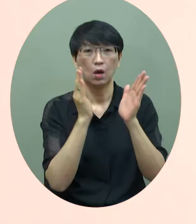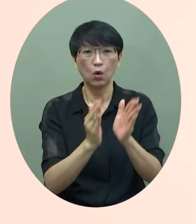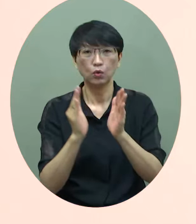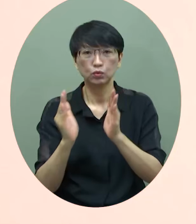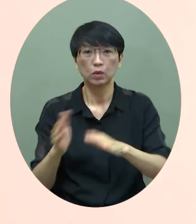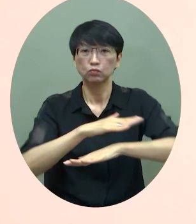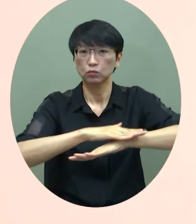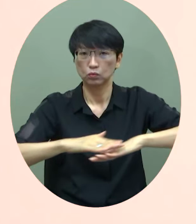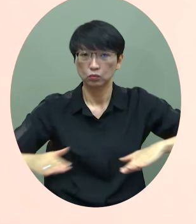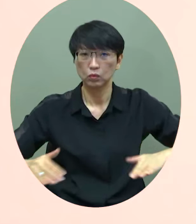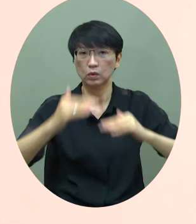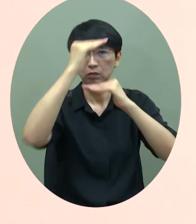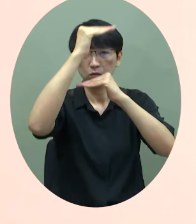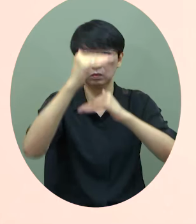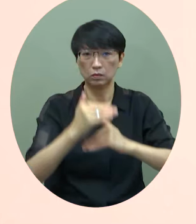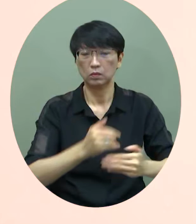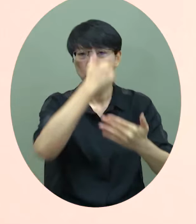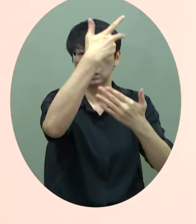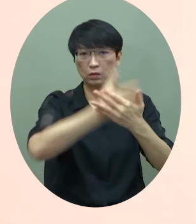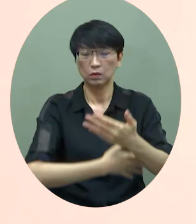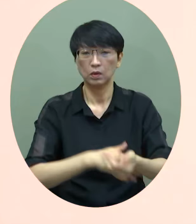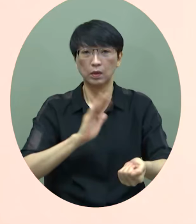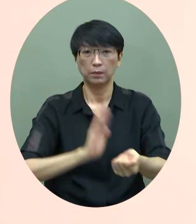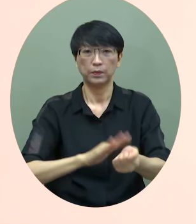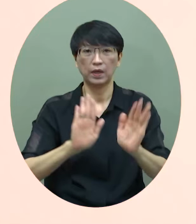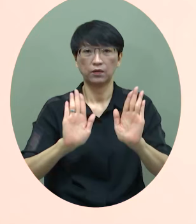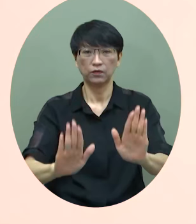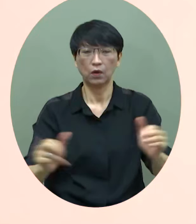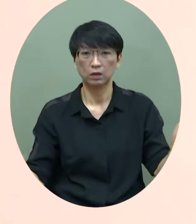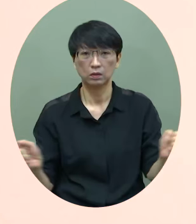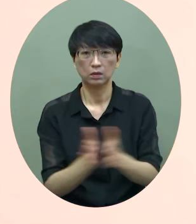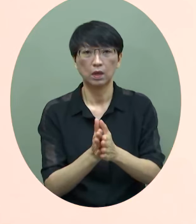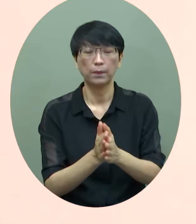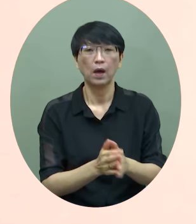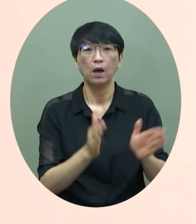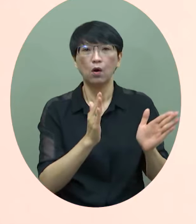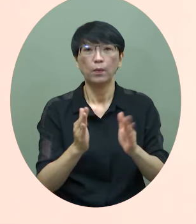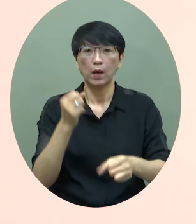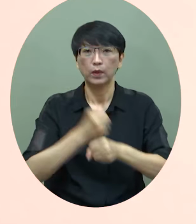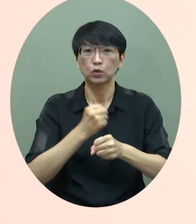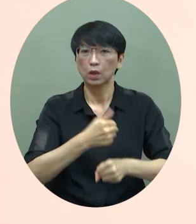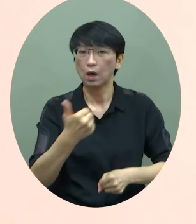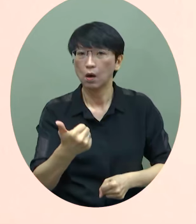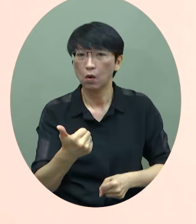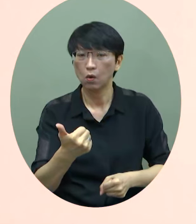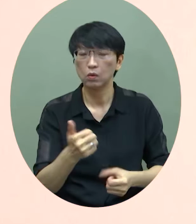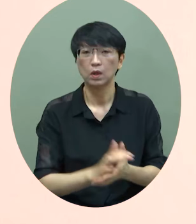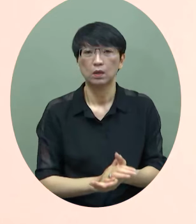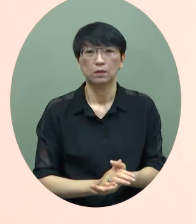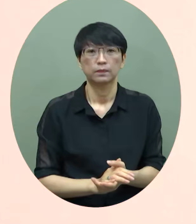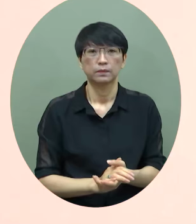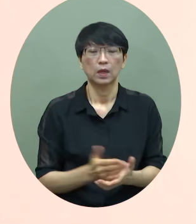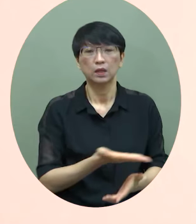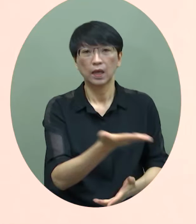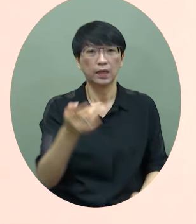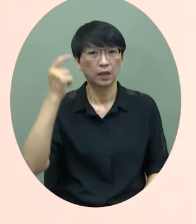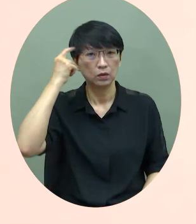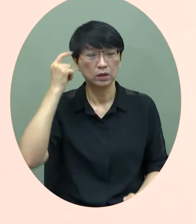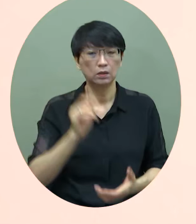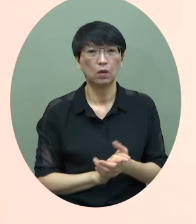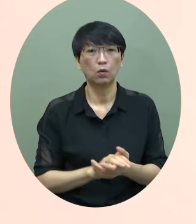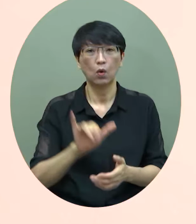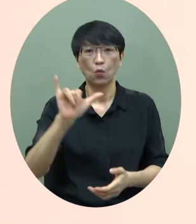則防止感染的安排是否做得妥當大家都知道袁國勇教